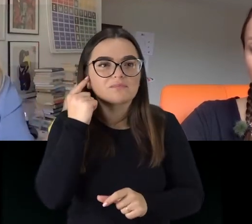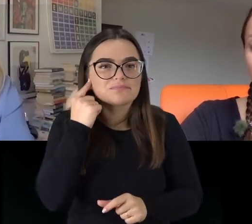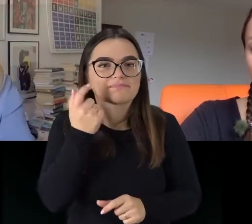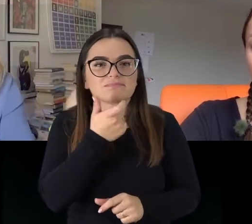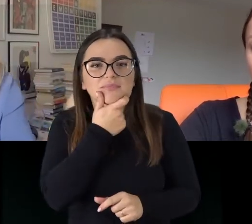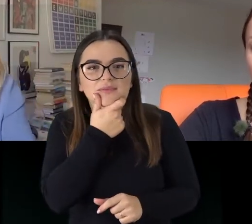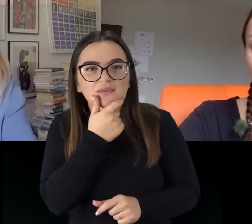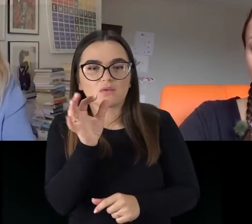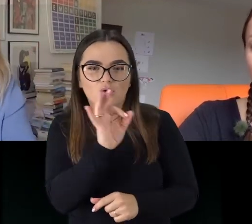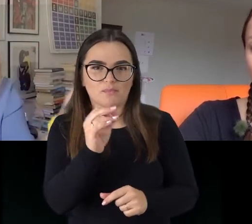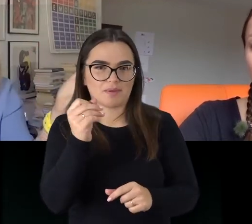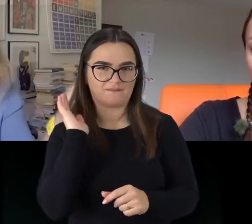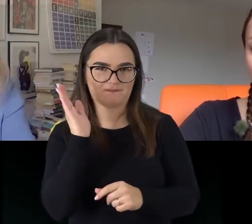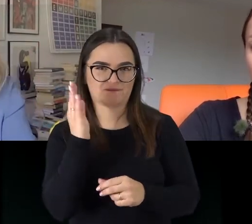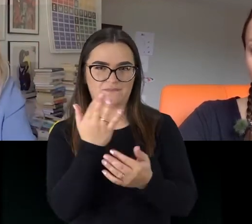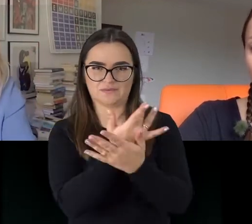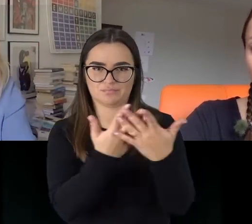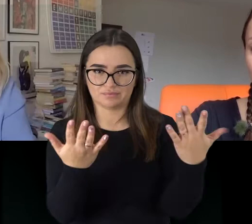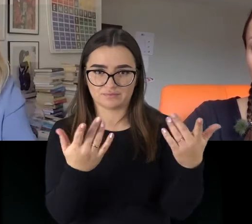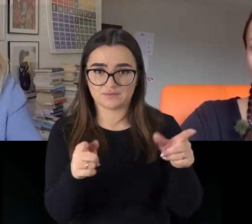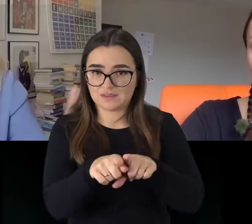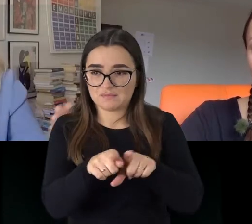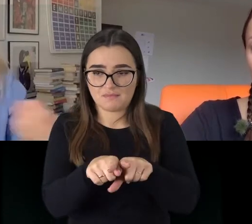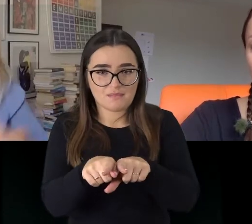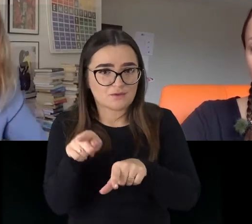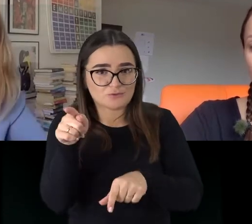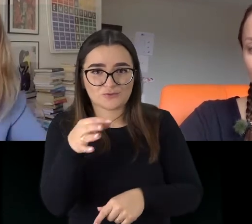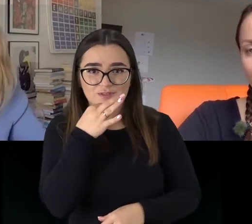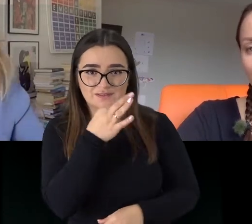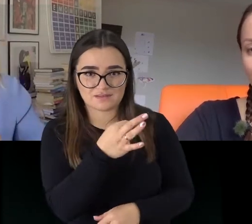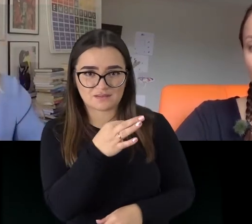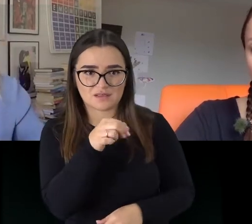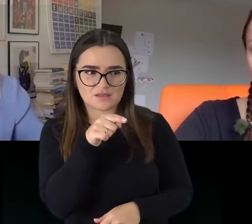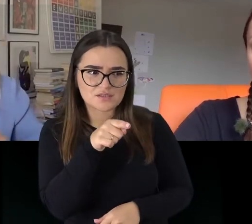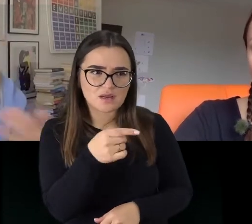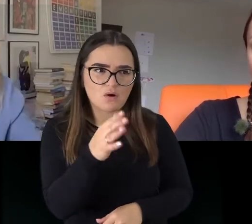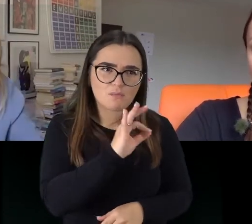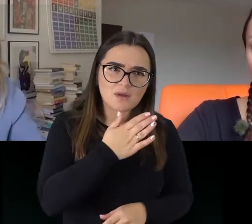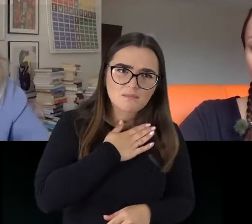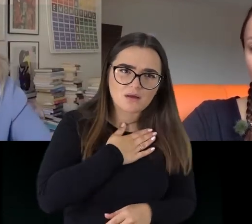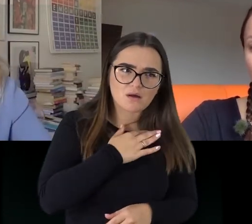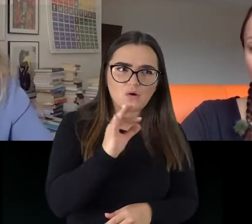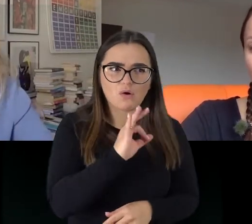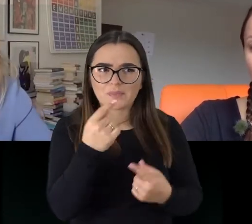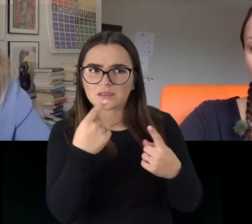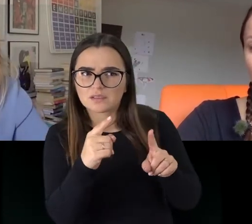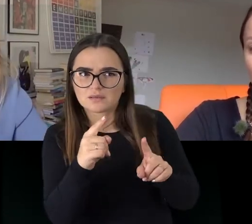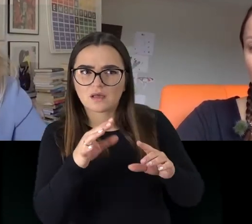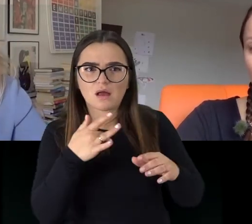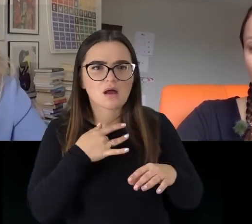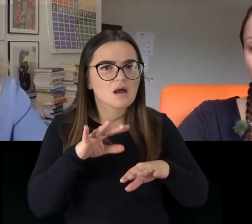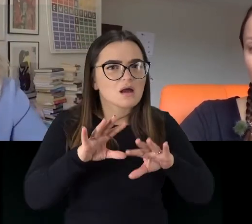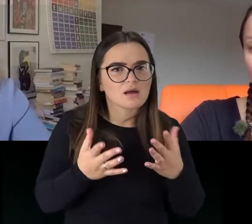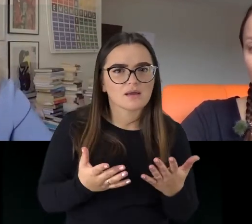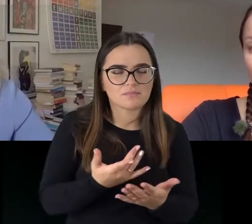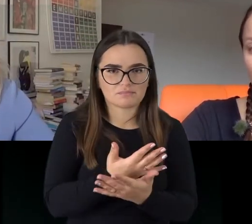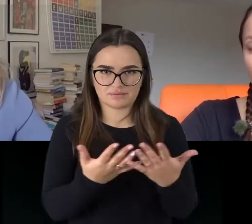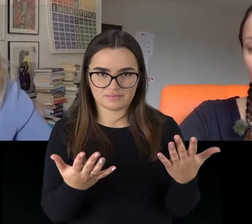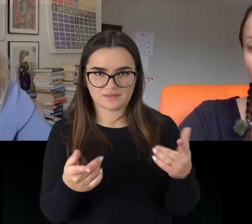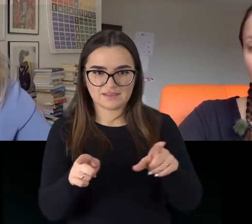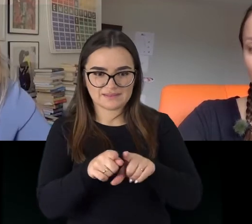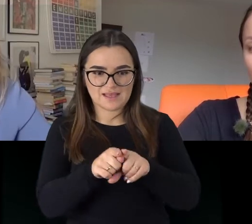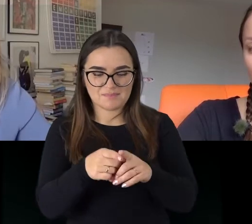pranešimų. Ir jie lygis, taip kaip jūs ir sakot, ar ne, ar čia apie mane, ar čia ne apie mane, kaip aš. Lygiai taip pat mes elgiamės ir